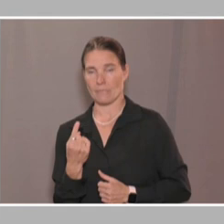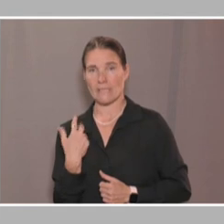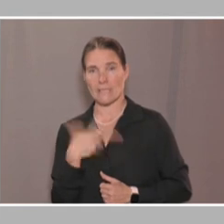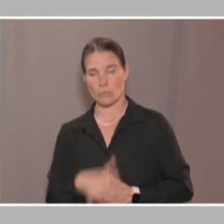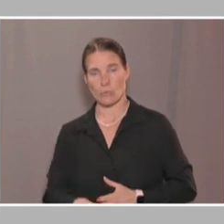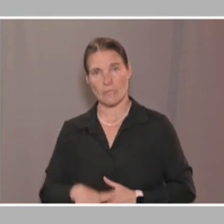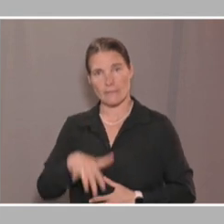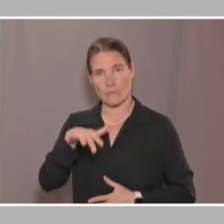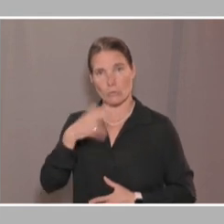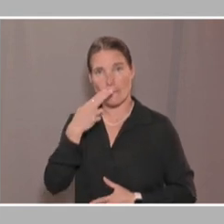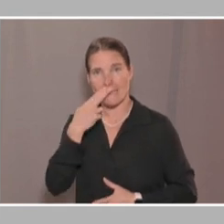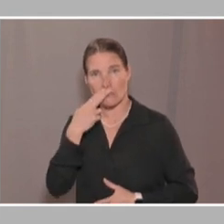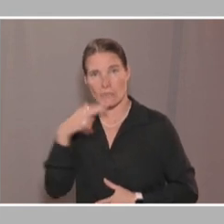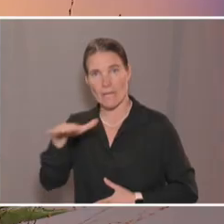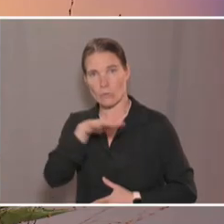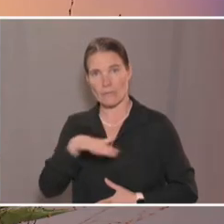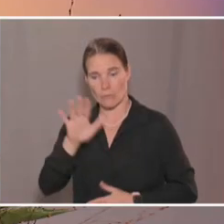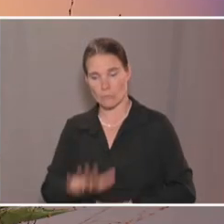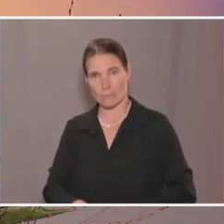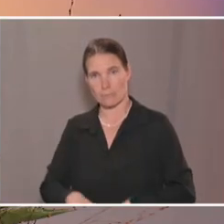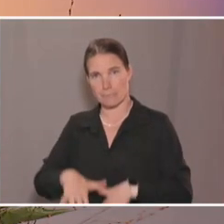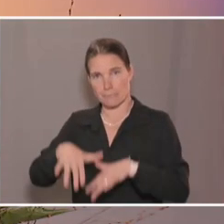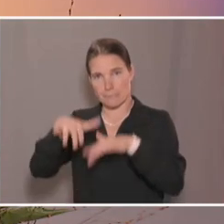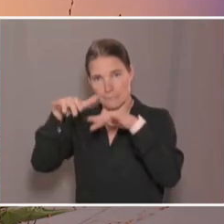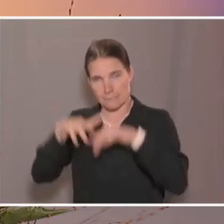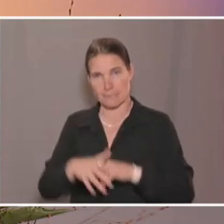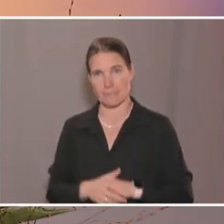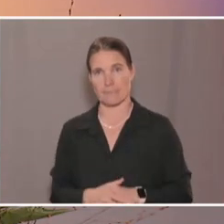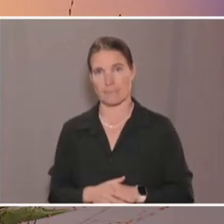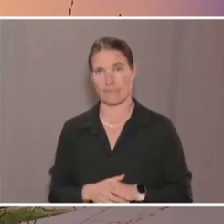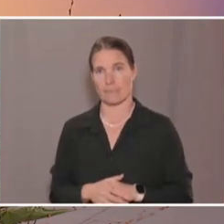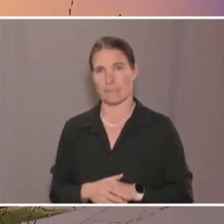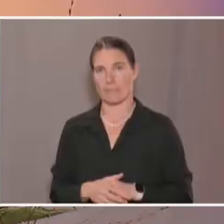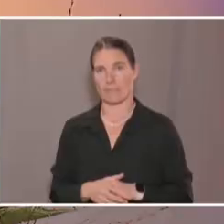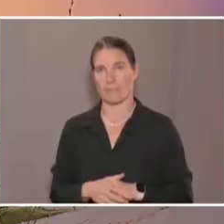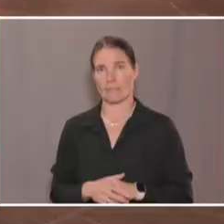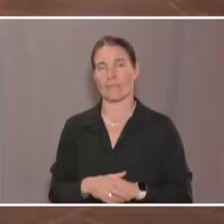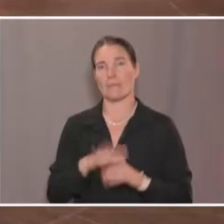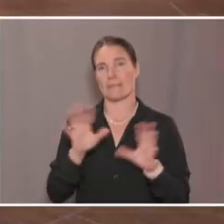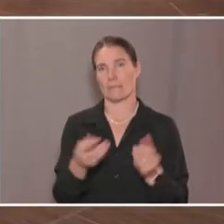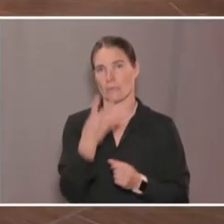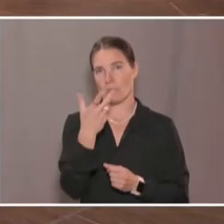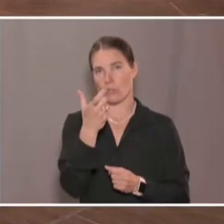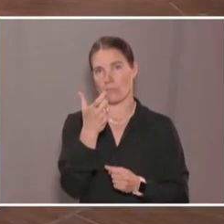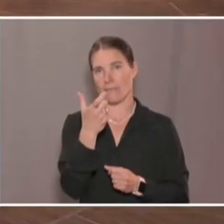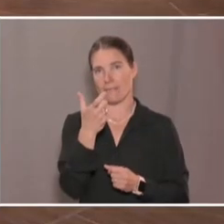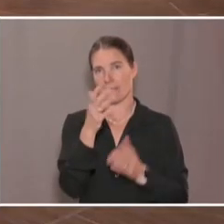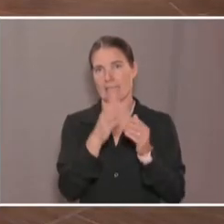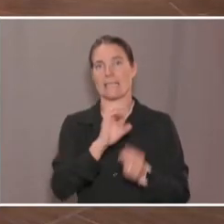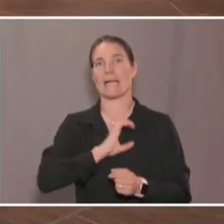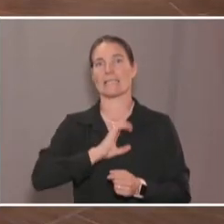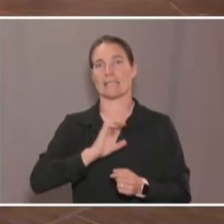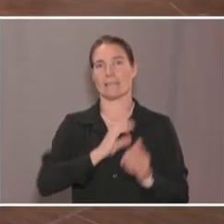im Nationalsozialismus erfuhren. Die Verfeinerung mit 24 charakteristischen Typen müssen Sie dann in